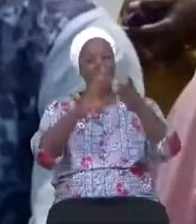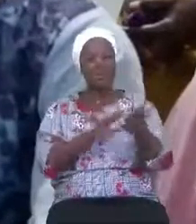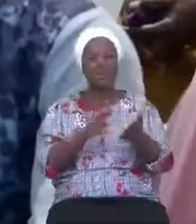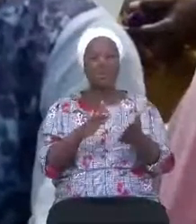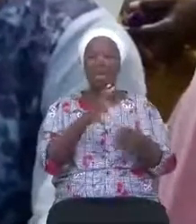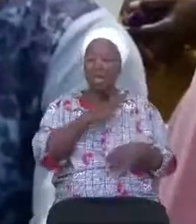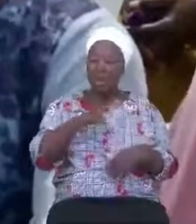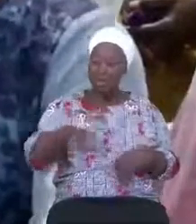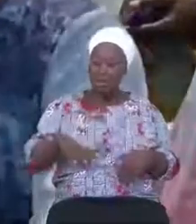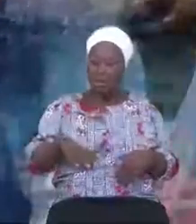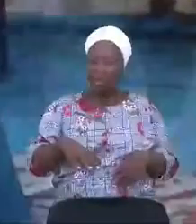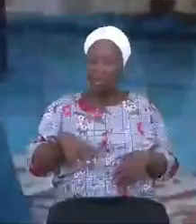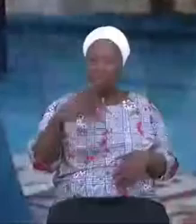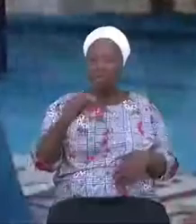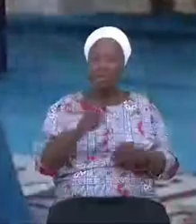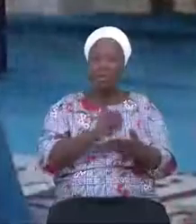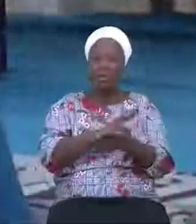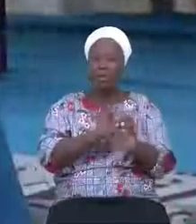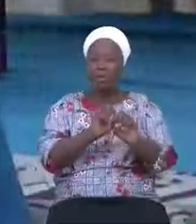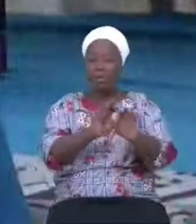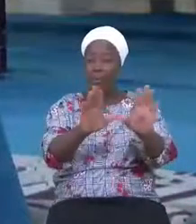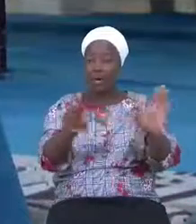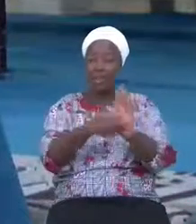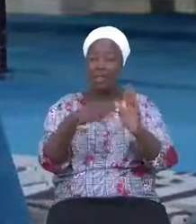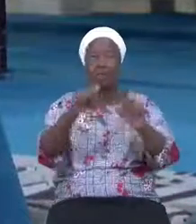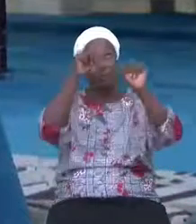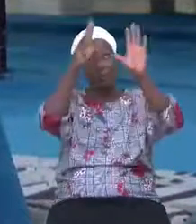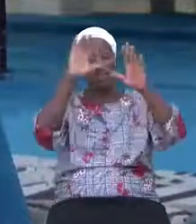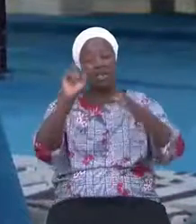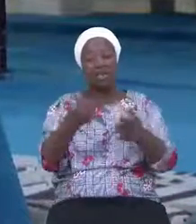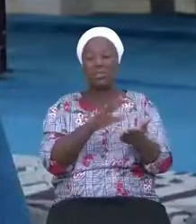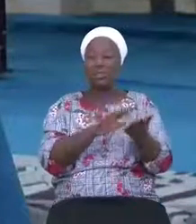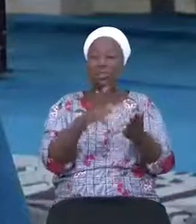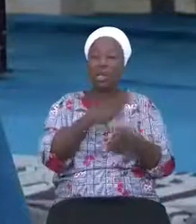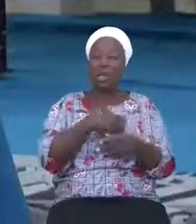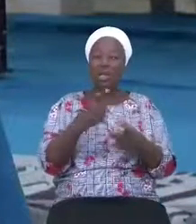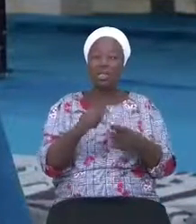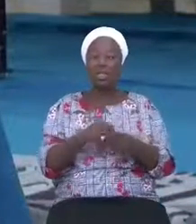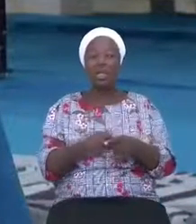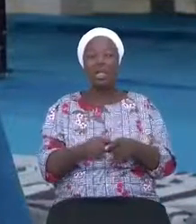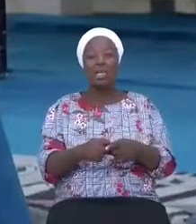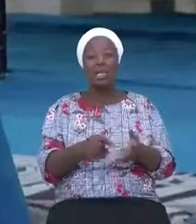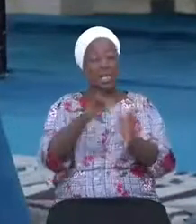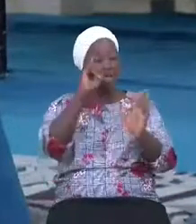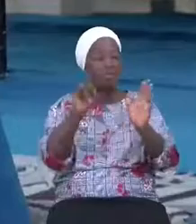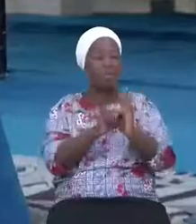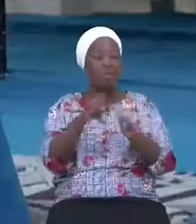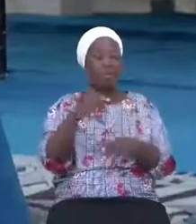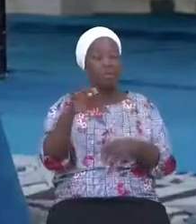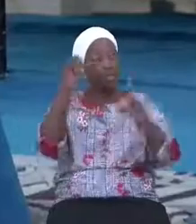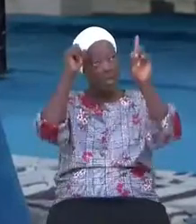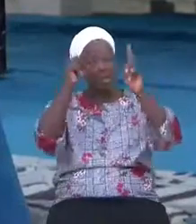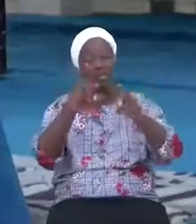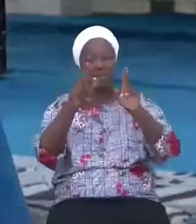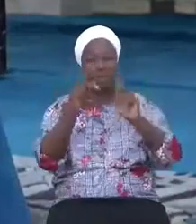Christ est le reflet de la gloire du Père et l'empreinte de sa personne, et